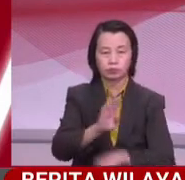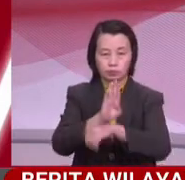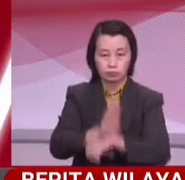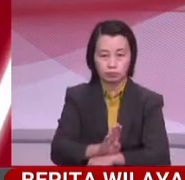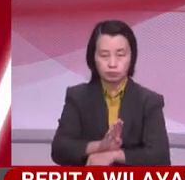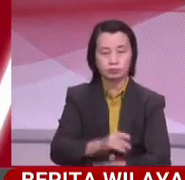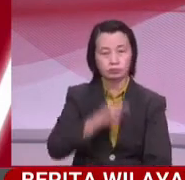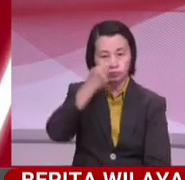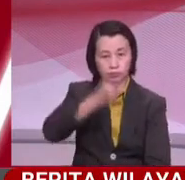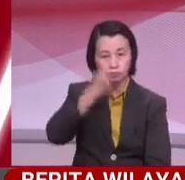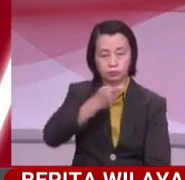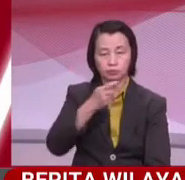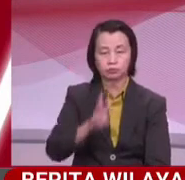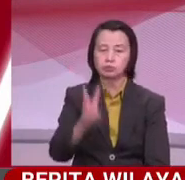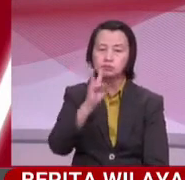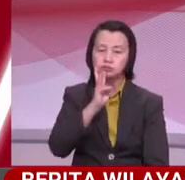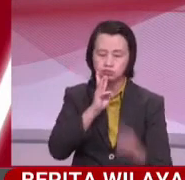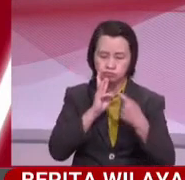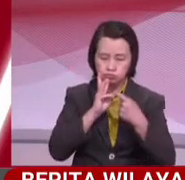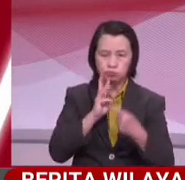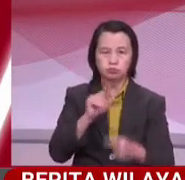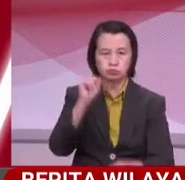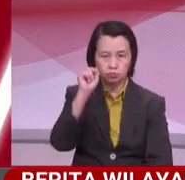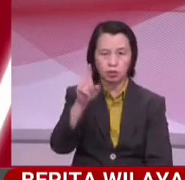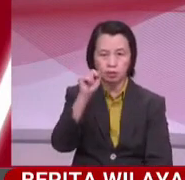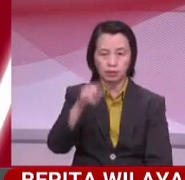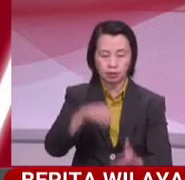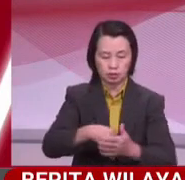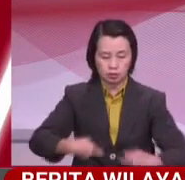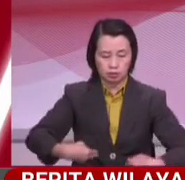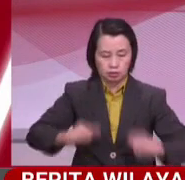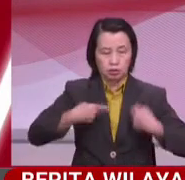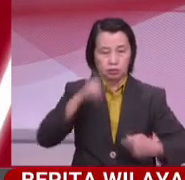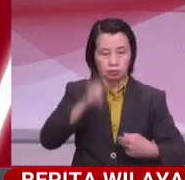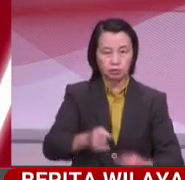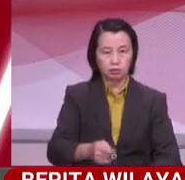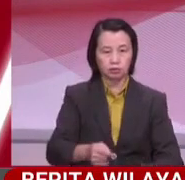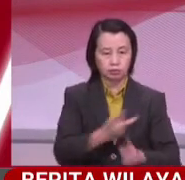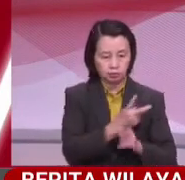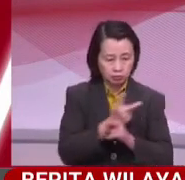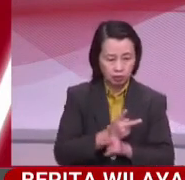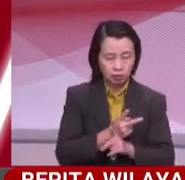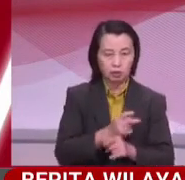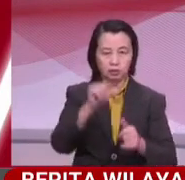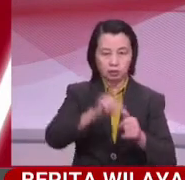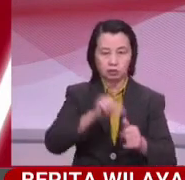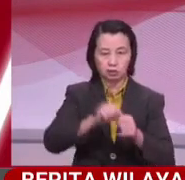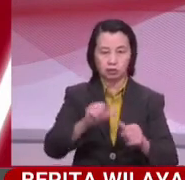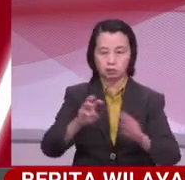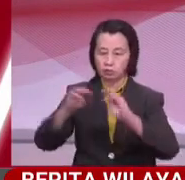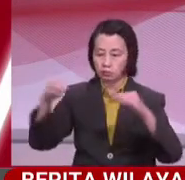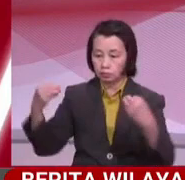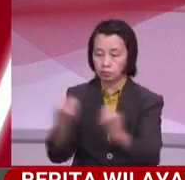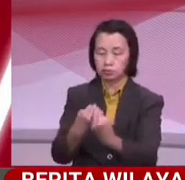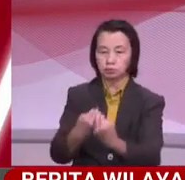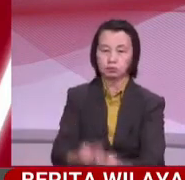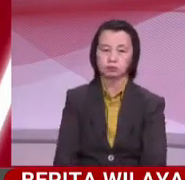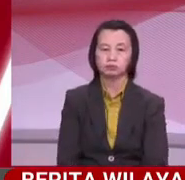stenting menekankan bahwa air amat bernilai dalam kehidupan dan perlu dihargai oleh setiap masyarakat